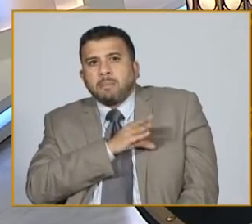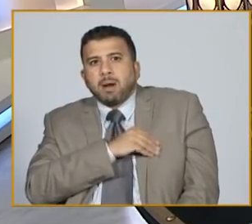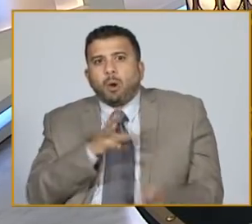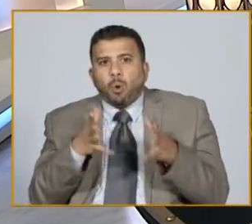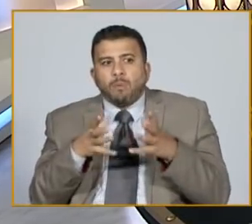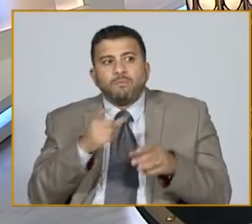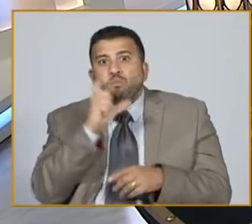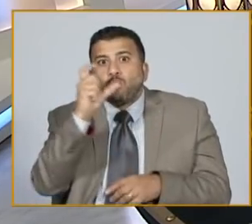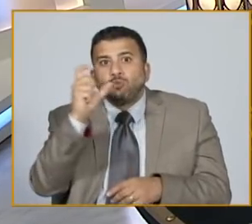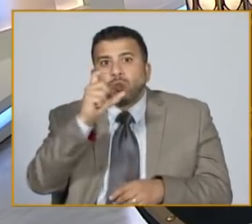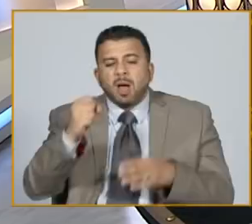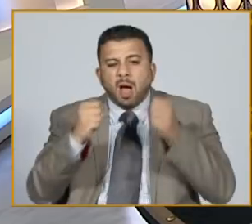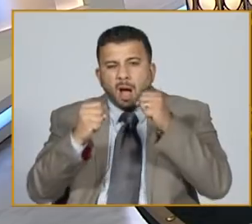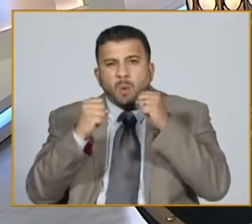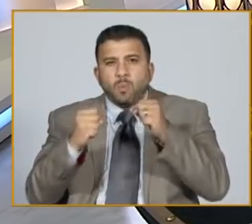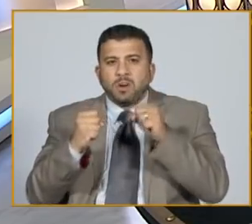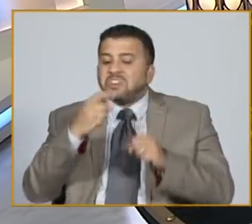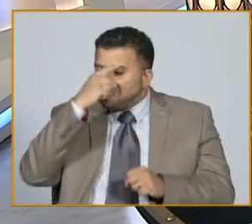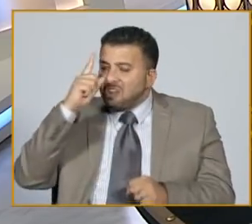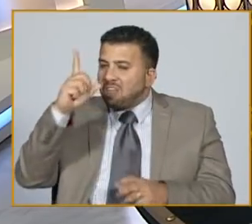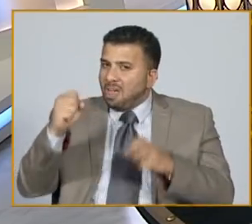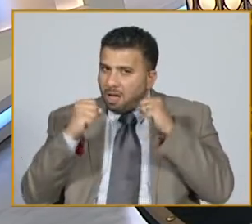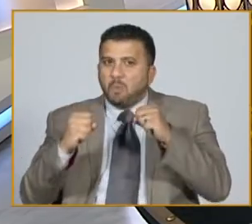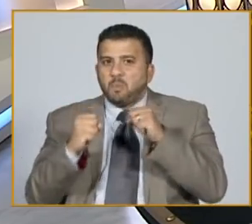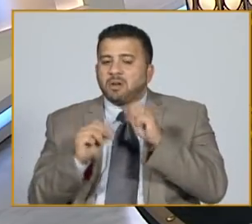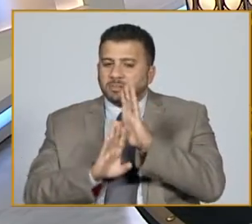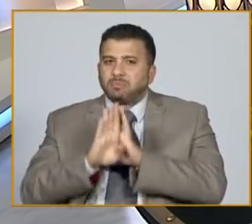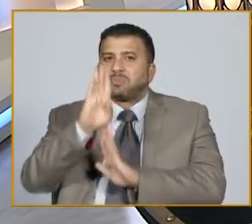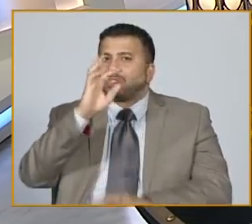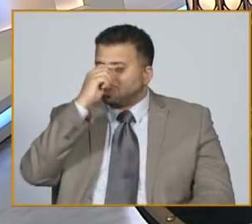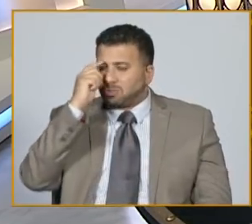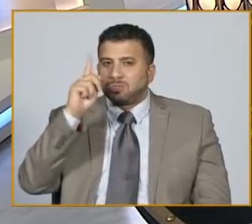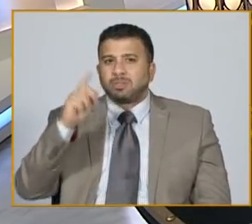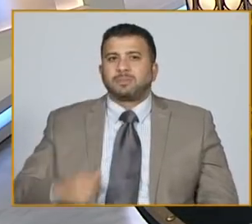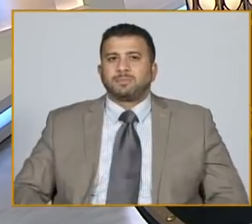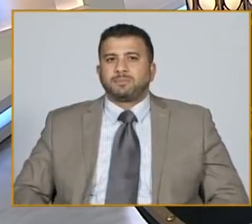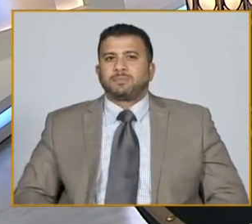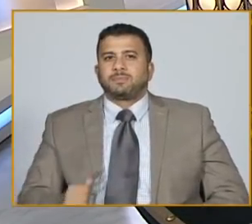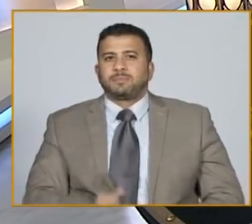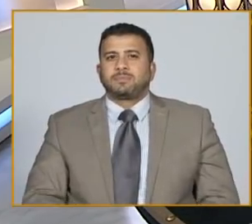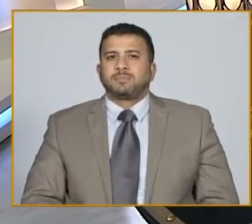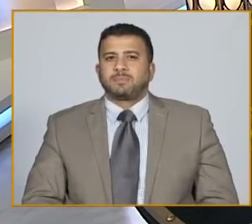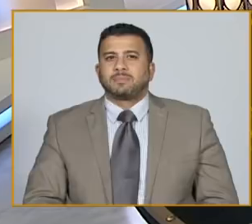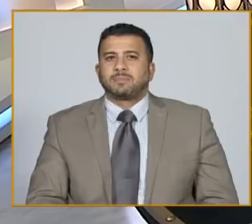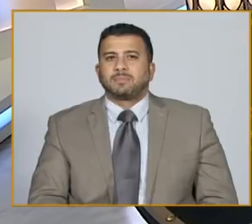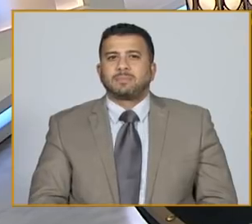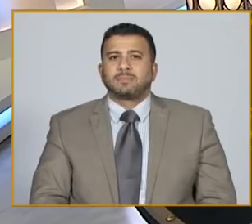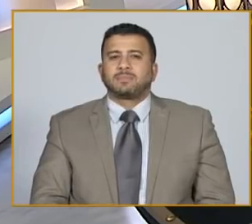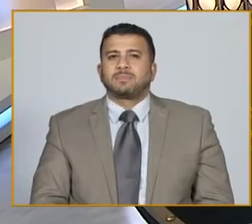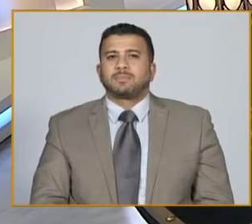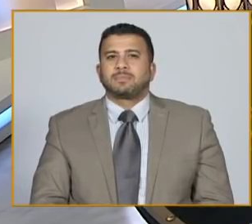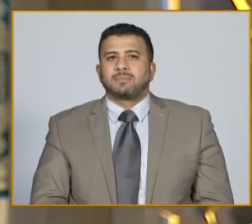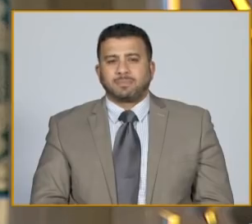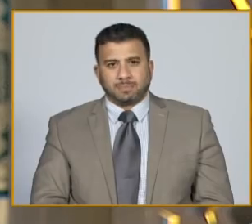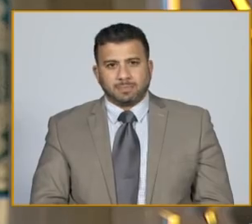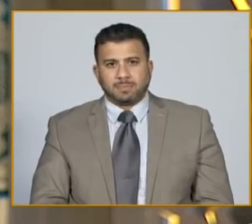الإيمان بالله ورسوله ومن الإنسانية وبالأخير. أم أحمد نعم. الله يرضى عليك، أعطيني السؤال لأن